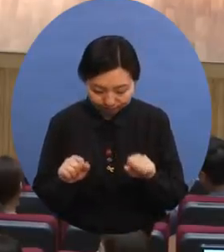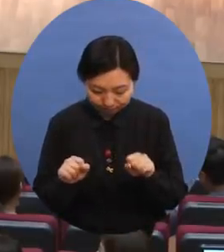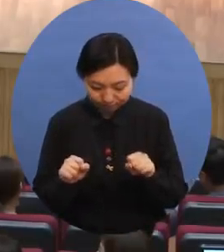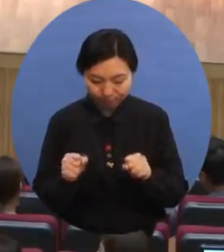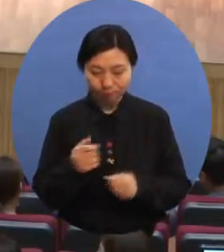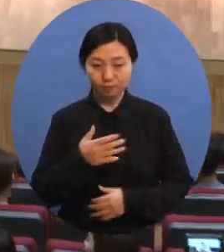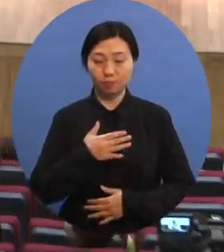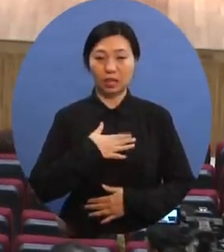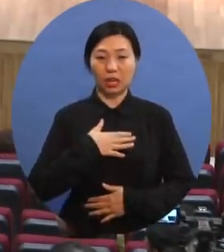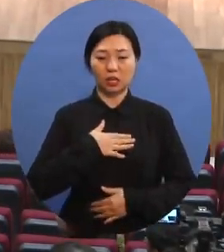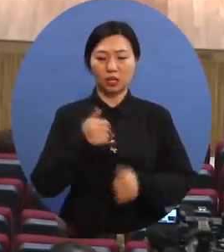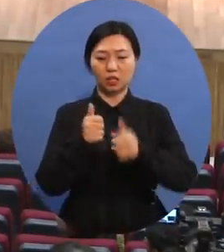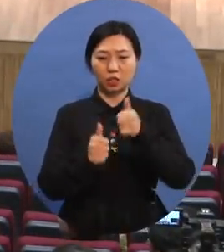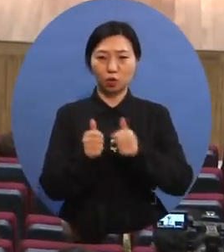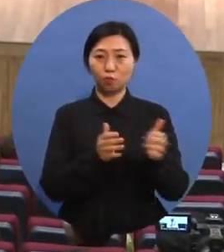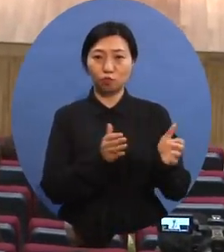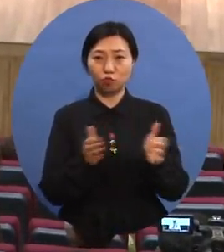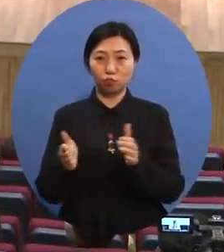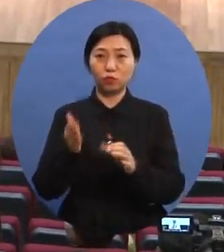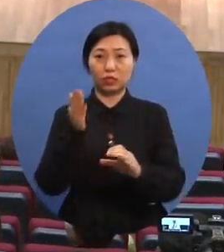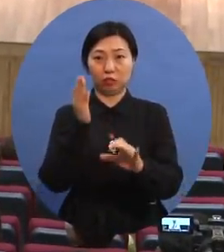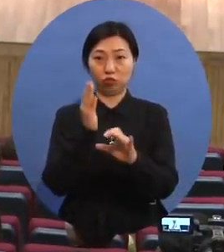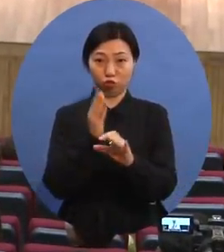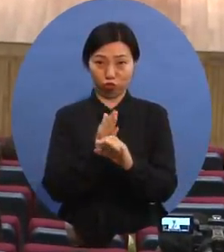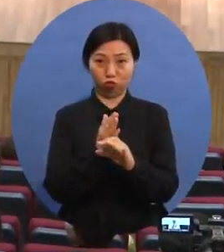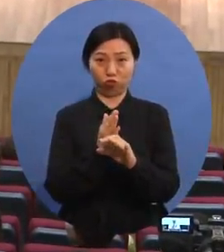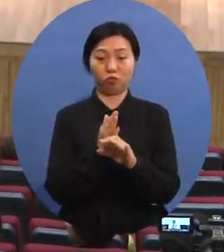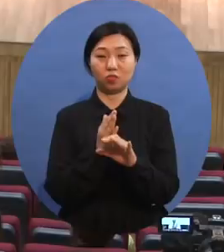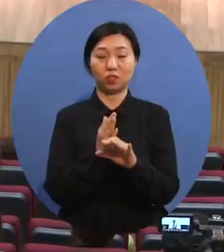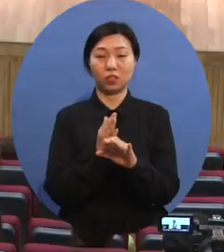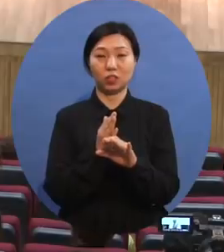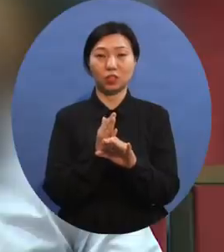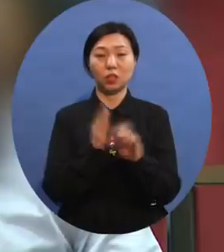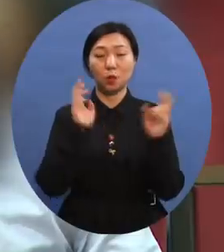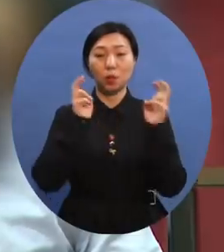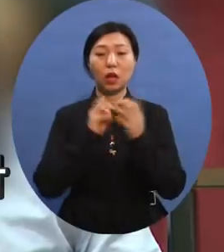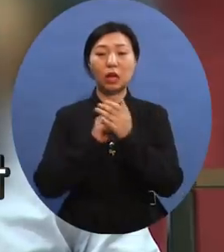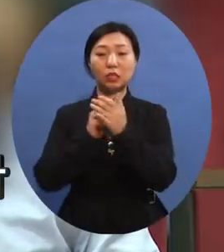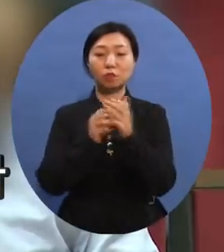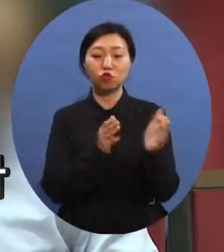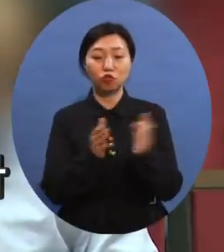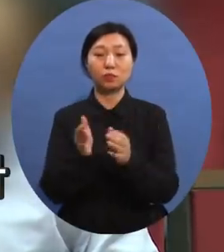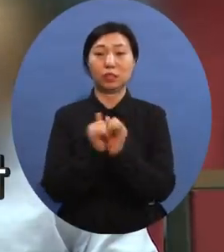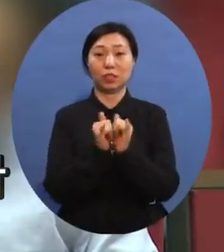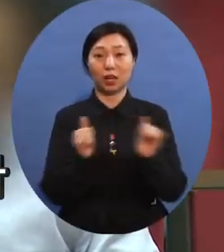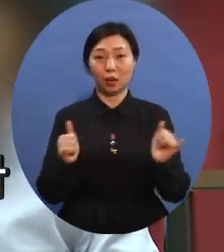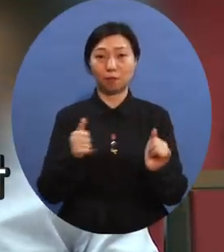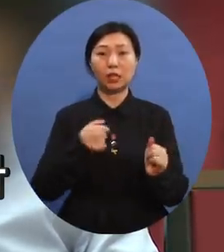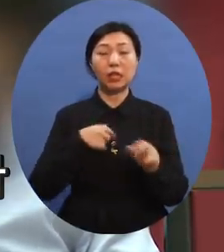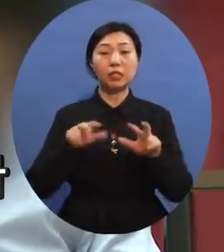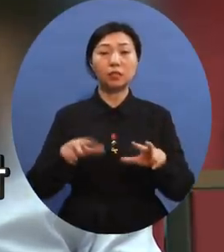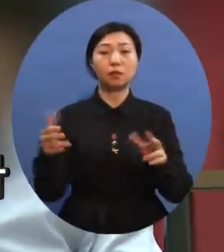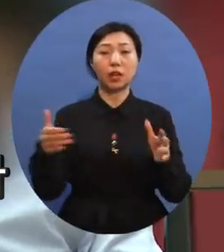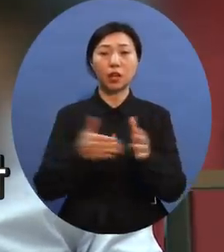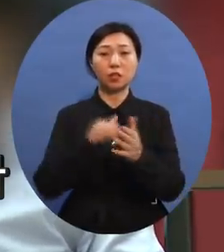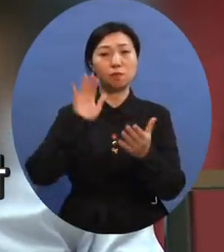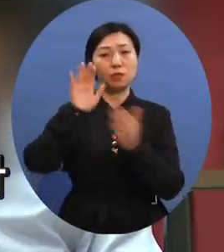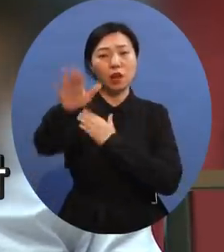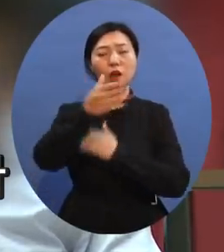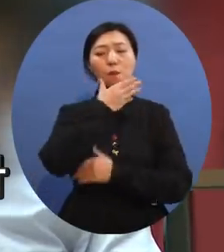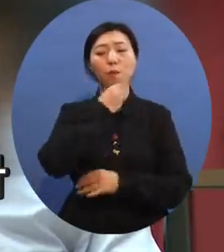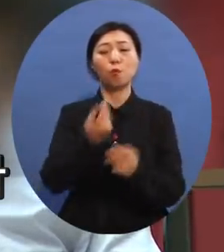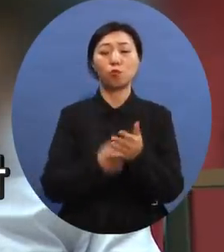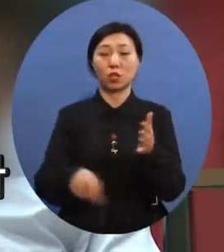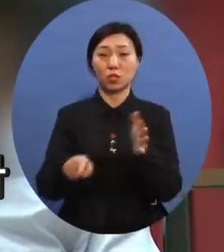안녕하세요. 저는 고시를 준비하고 있는 취업 준비생입니다. 네. 네, 저는 지금까지 미래의 행복을